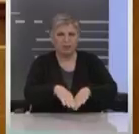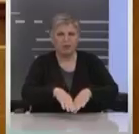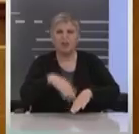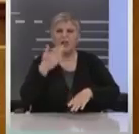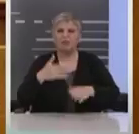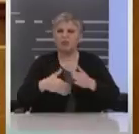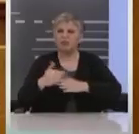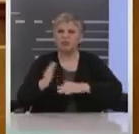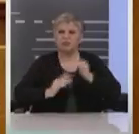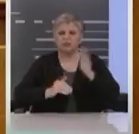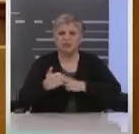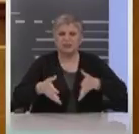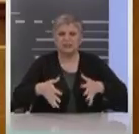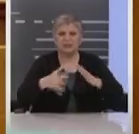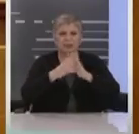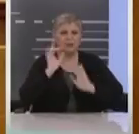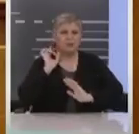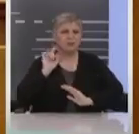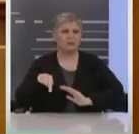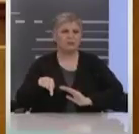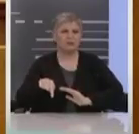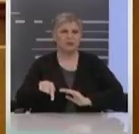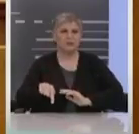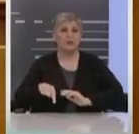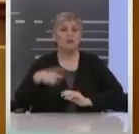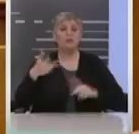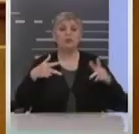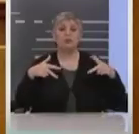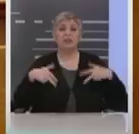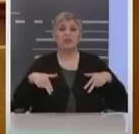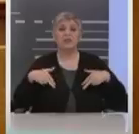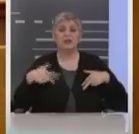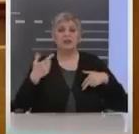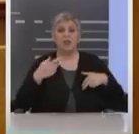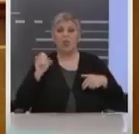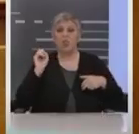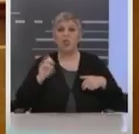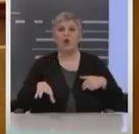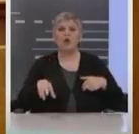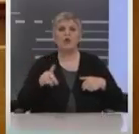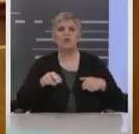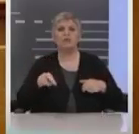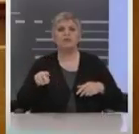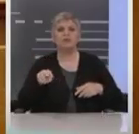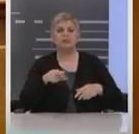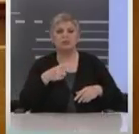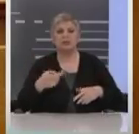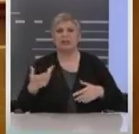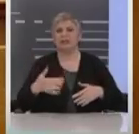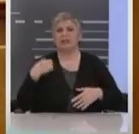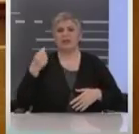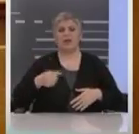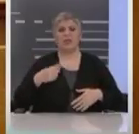Αττικοί, τα χρόνια που οι κυβερνήσεις σας έκαναν ρουσφέτια στους δικούς σας δημάρχους,